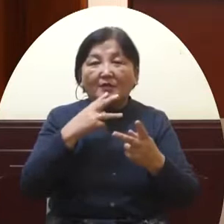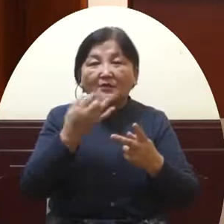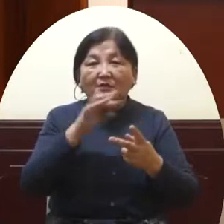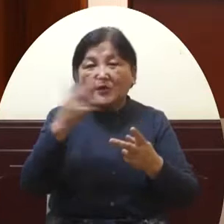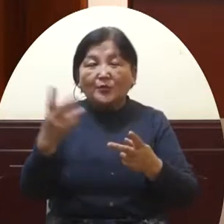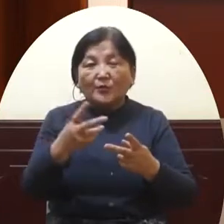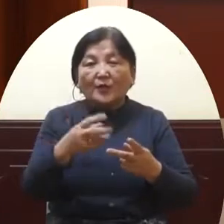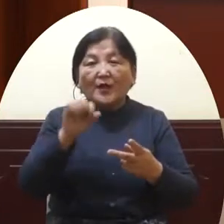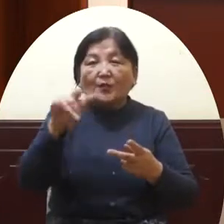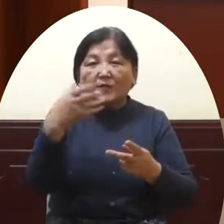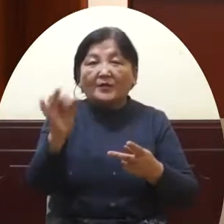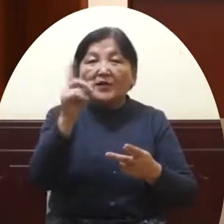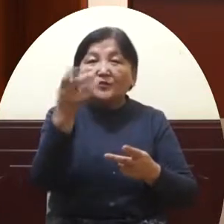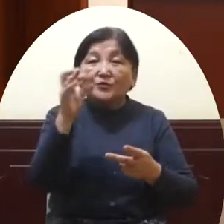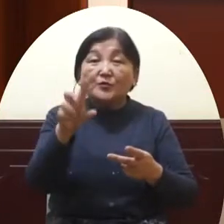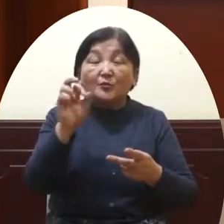хүмүүс